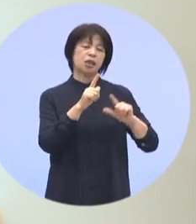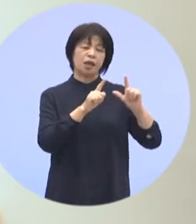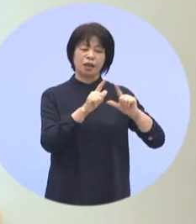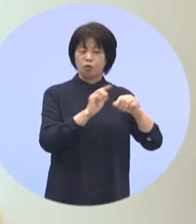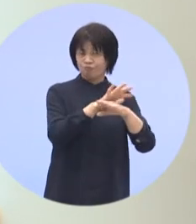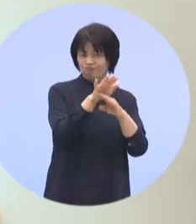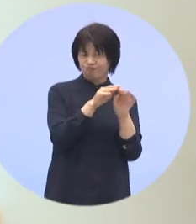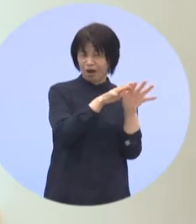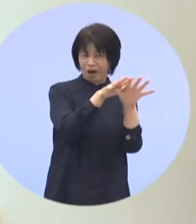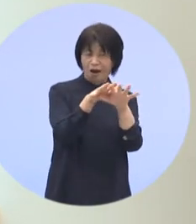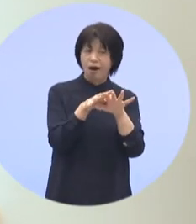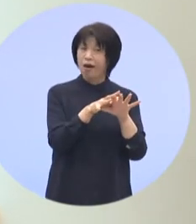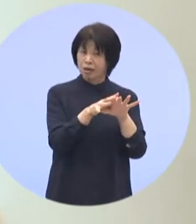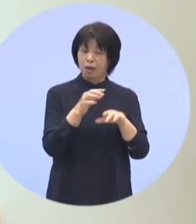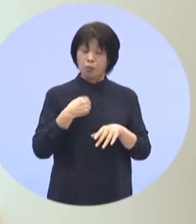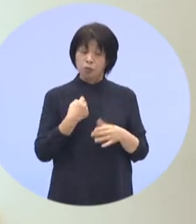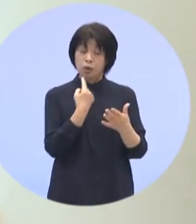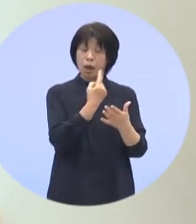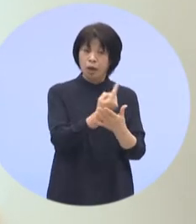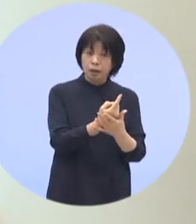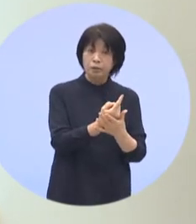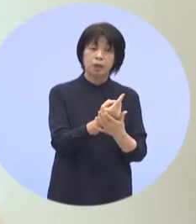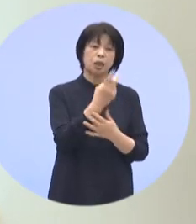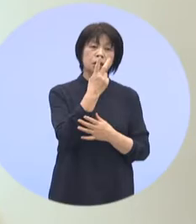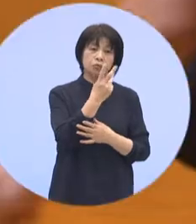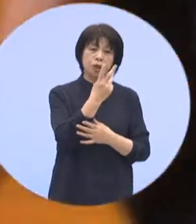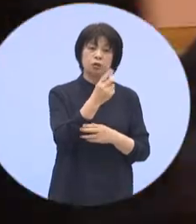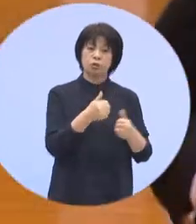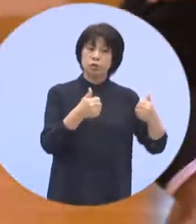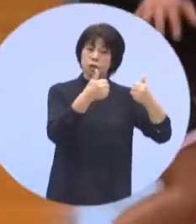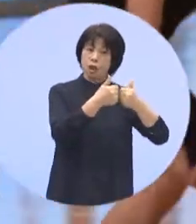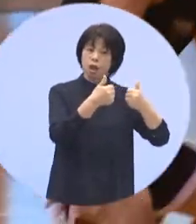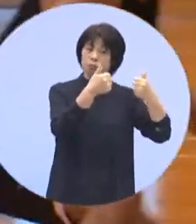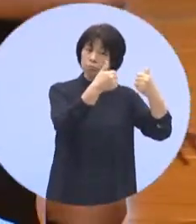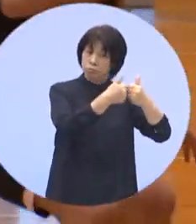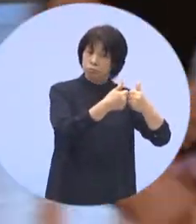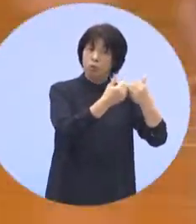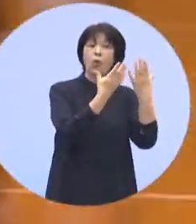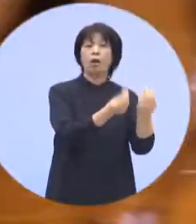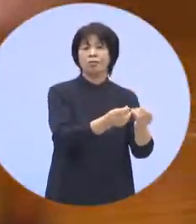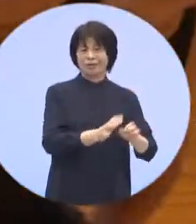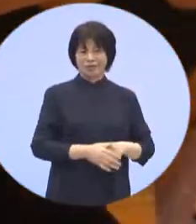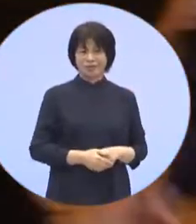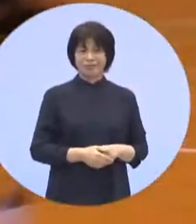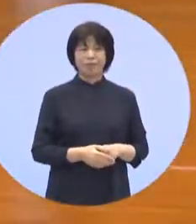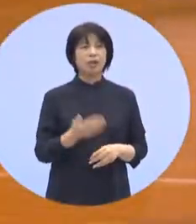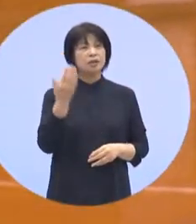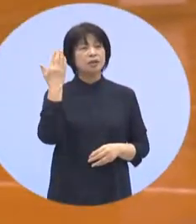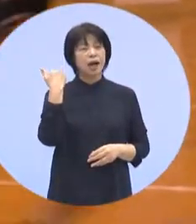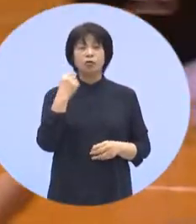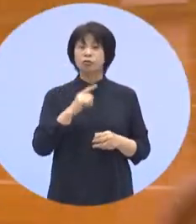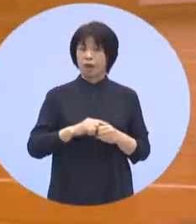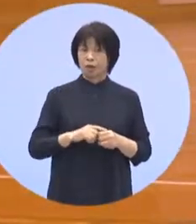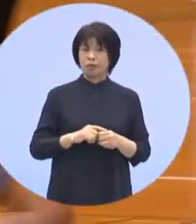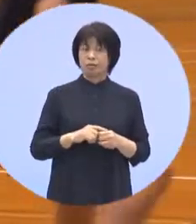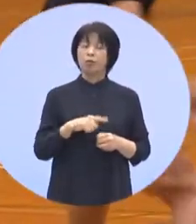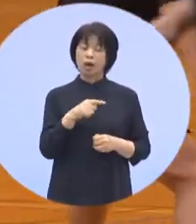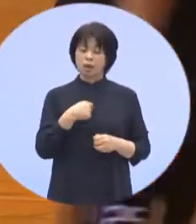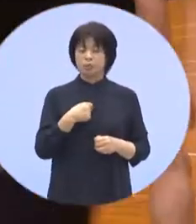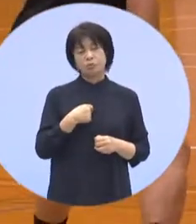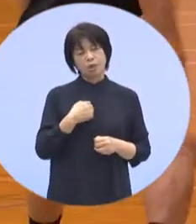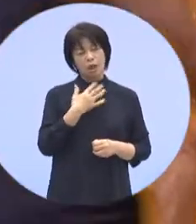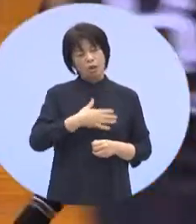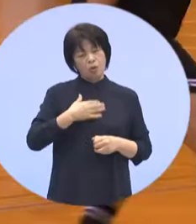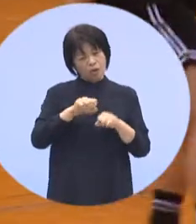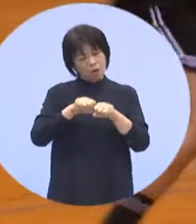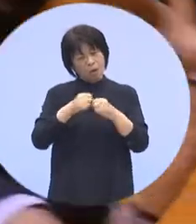で、まあ、僕が加入して2試合で試合が中止となってしまって、まあ、昨シーズンも、まあ、自分は怪我の影響で、まあ、半分